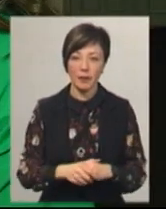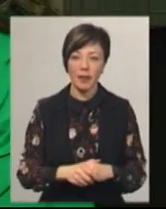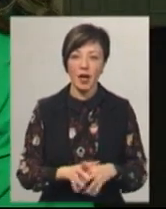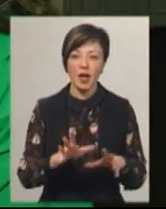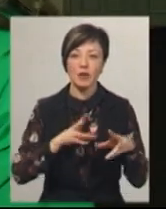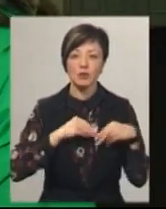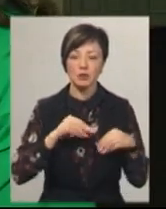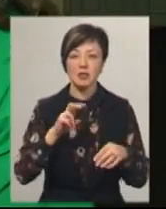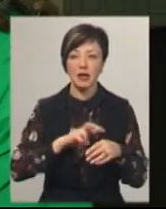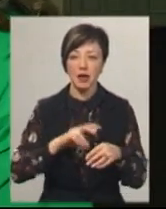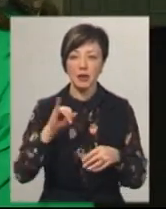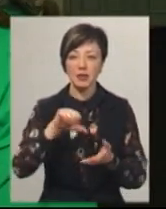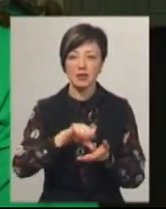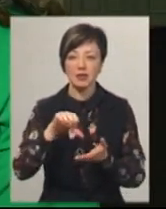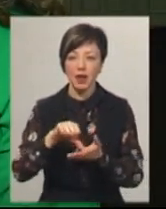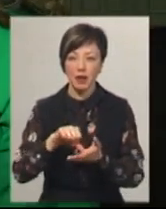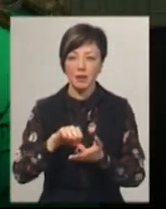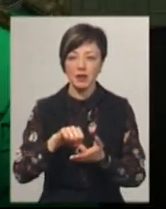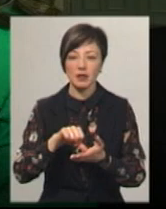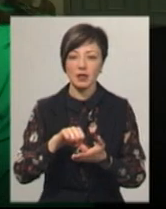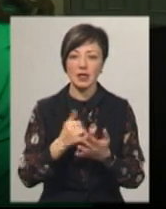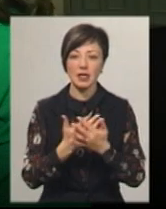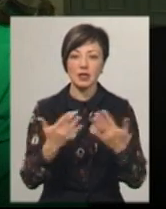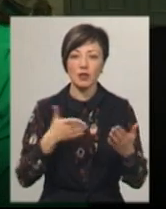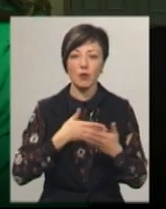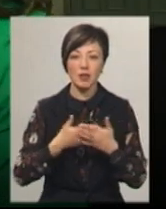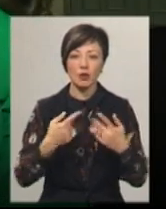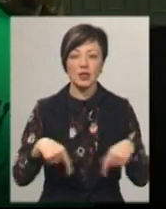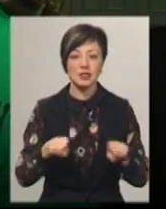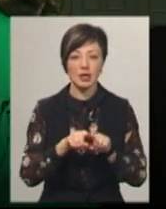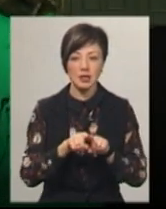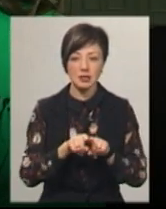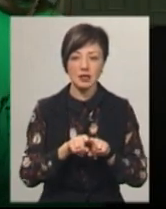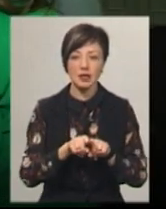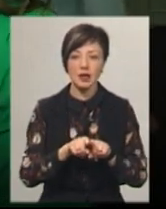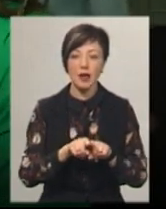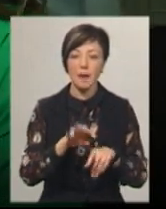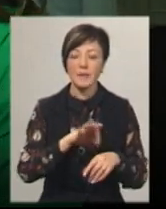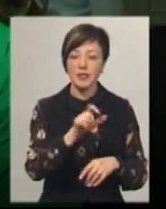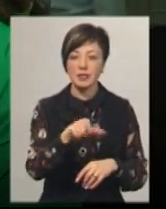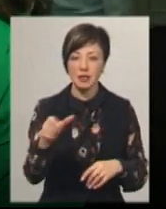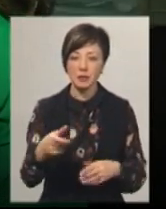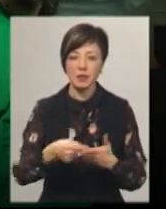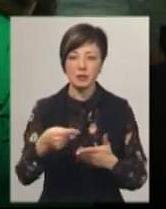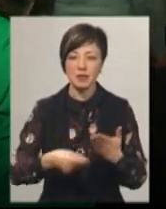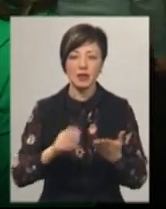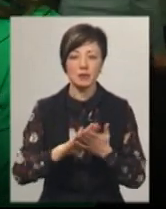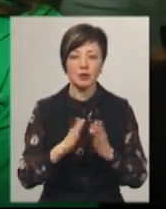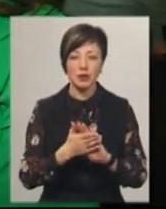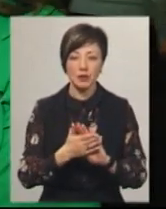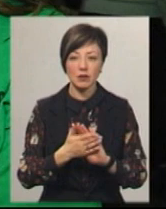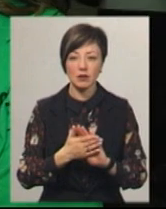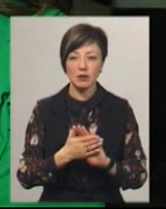із лікарями і представниками різних громадських організацій пацієнтських ми підписали